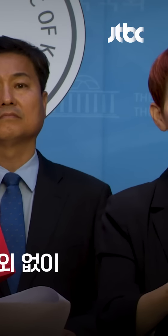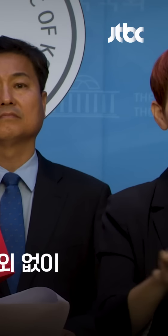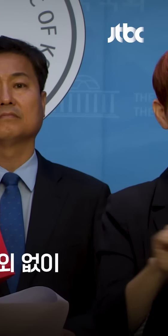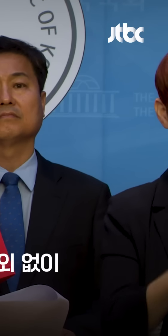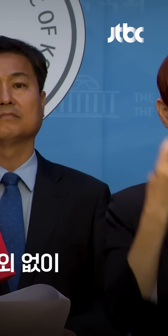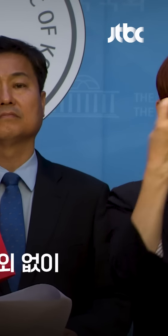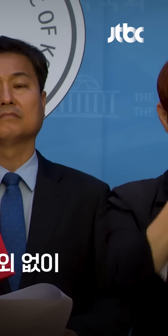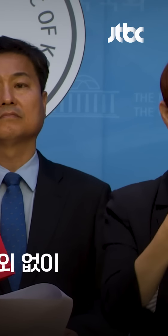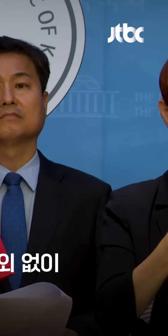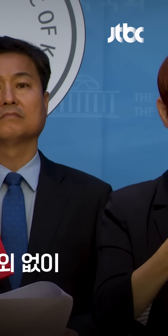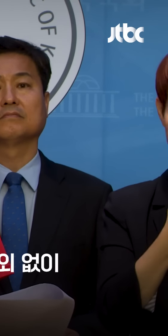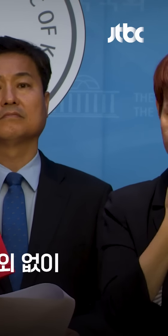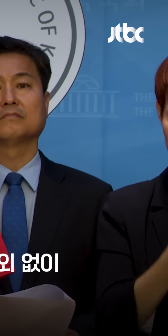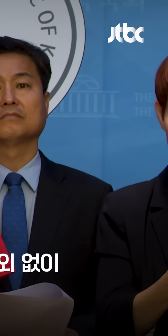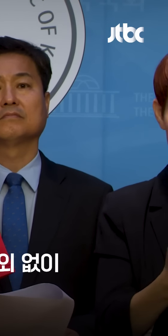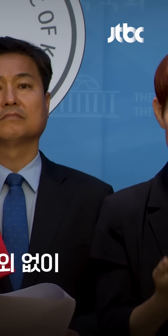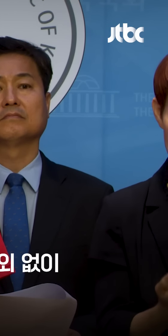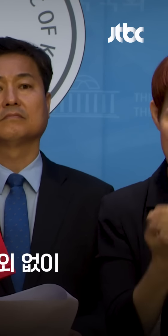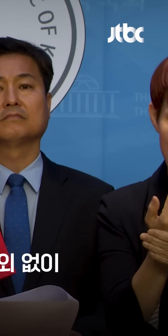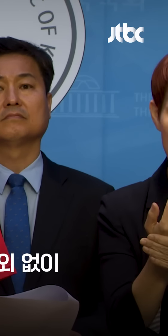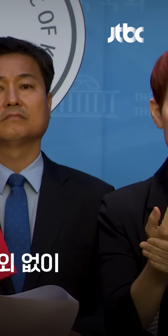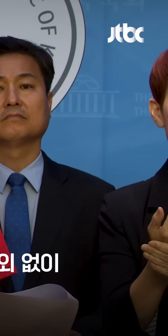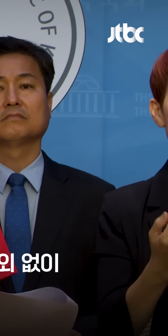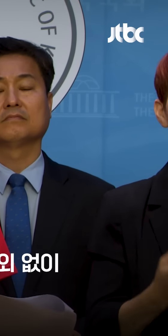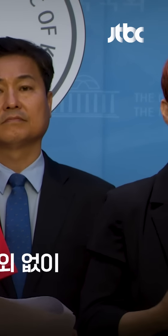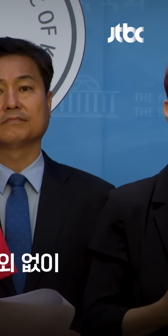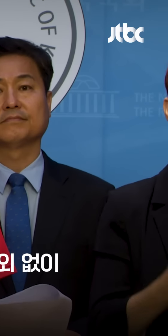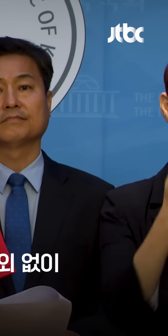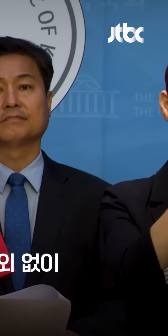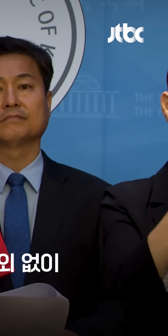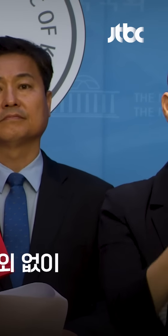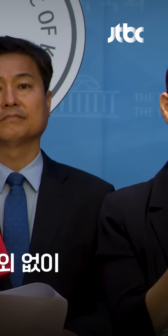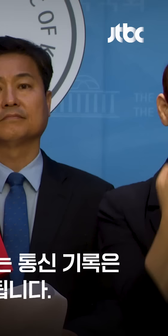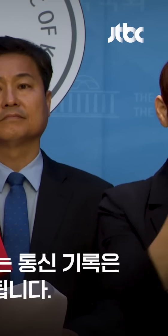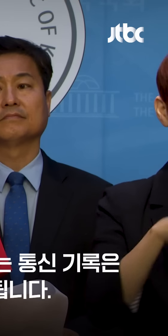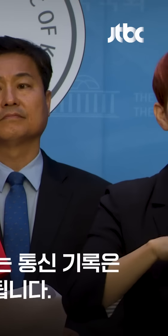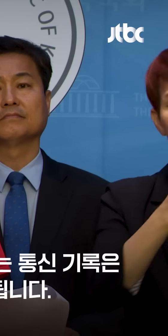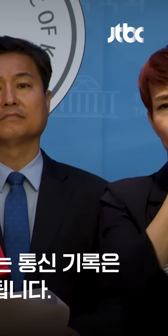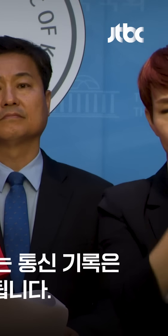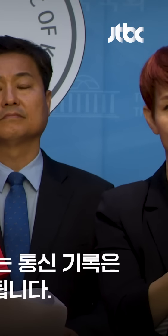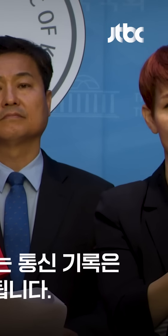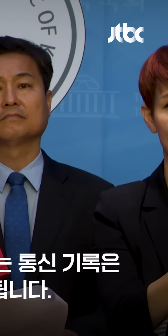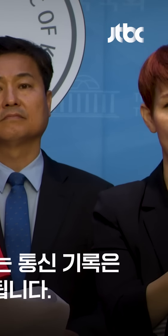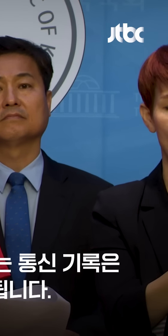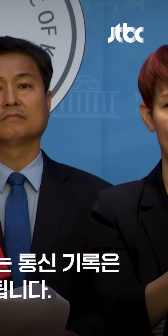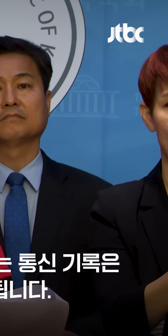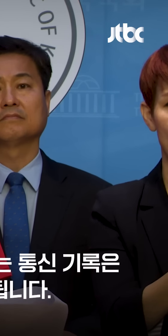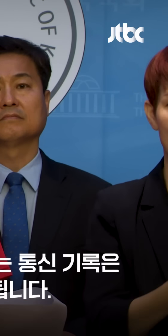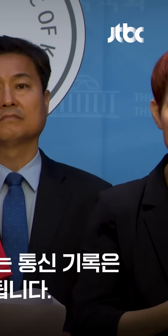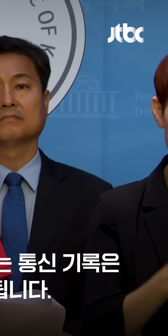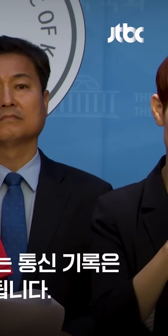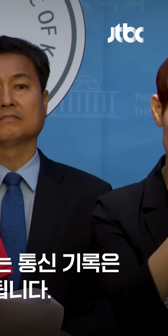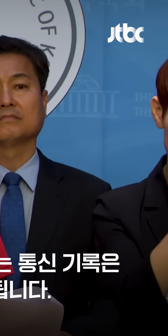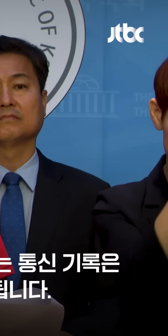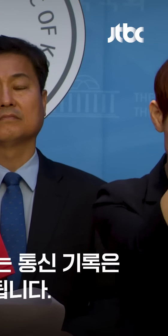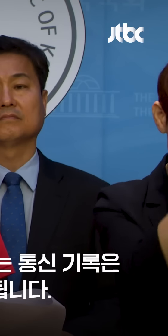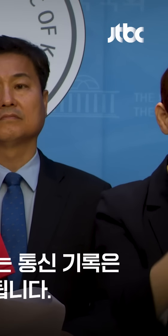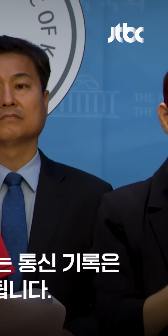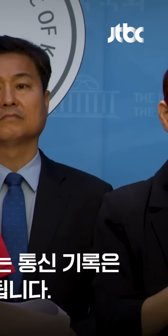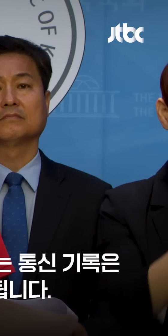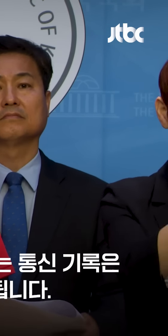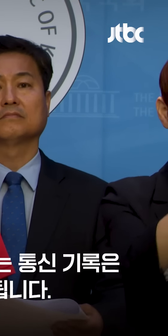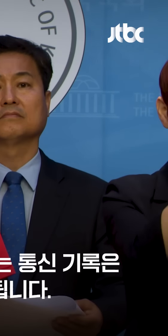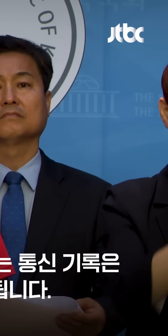특검을 포함한 중대사건 수사는 예외 없이 통신기록부터 출발합니다. 근데 수사의 출발점인 통신사가 보관하는